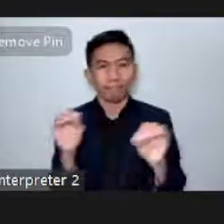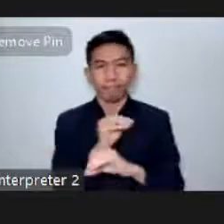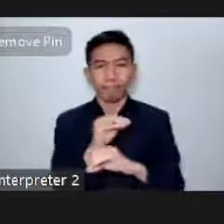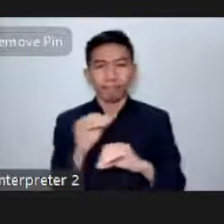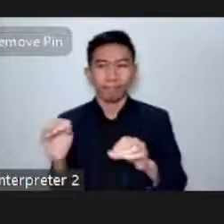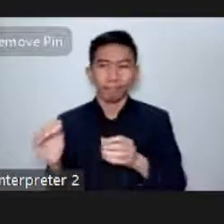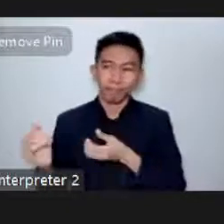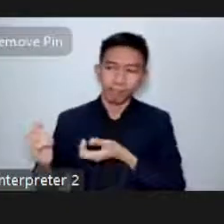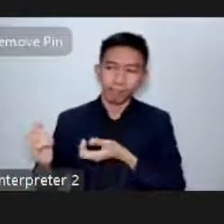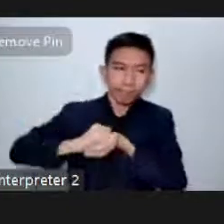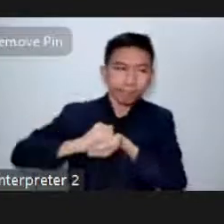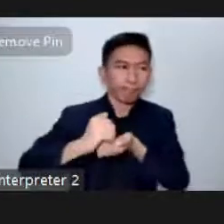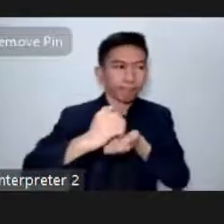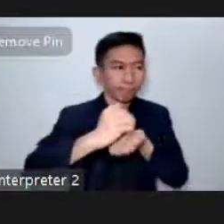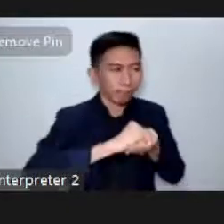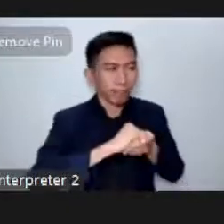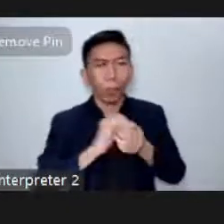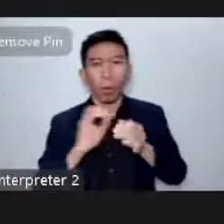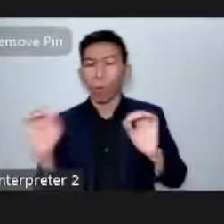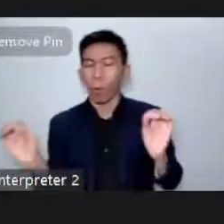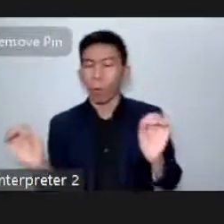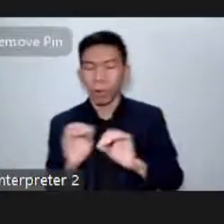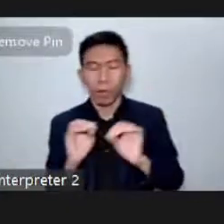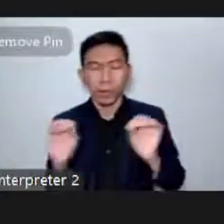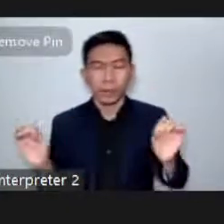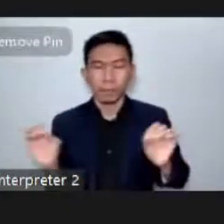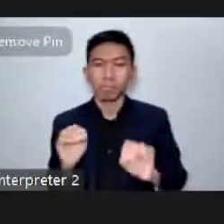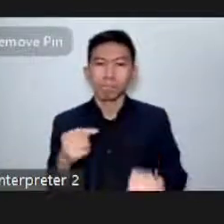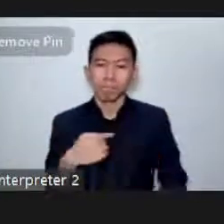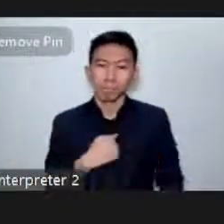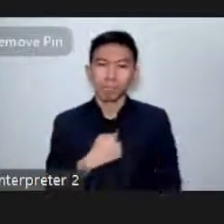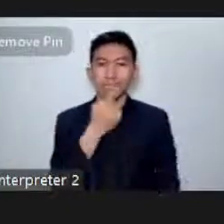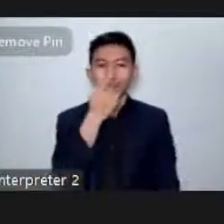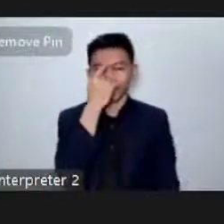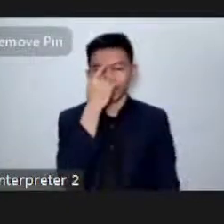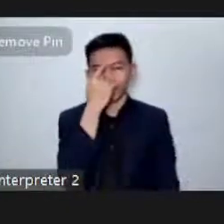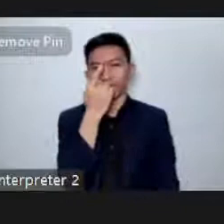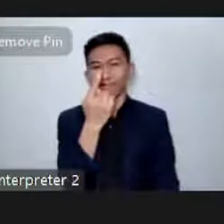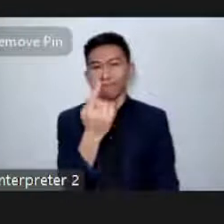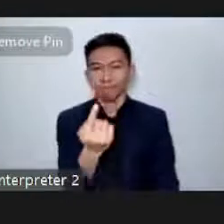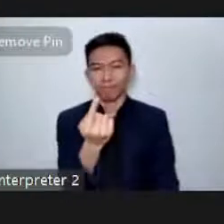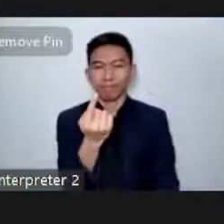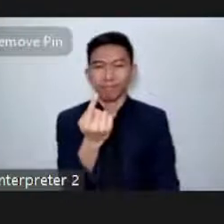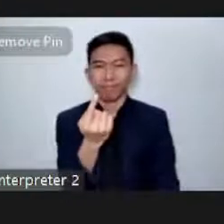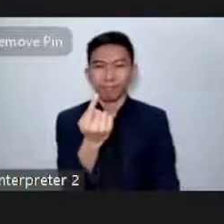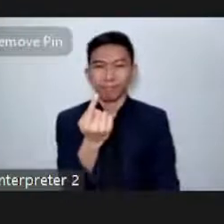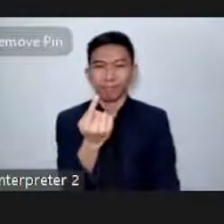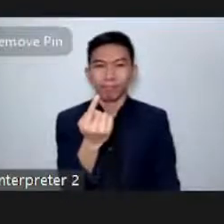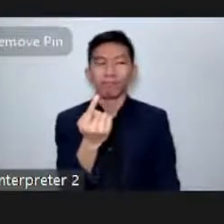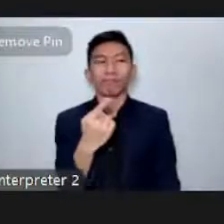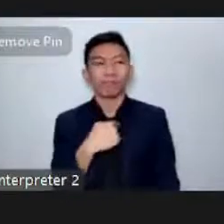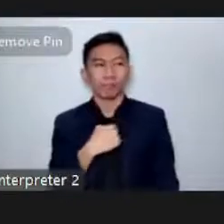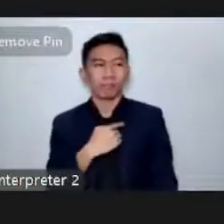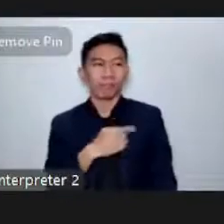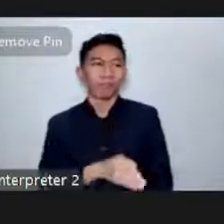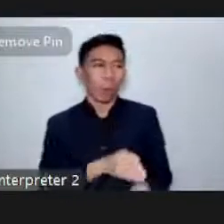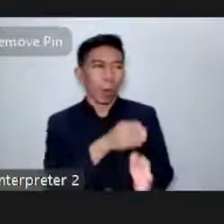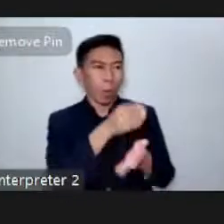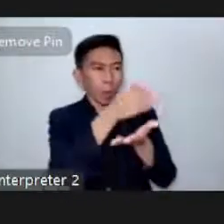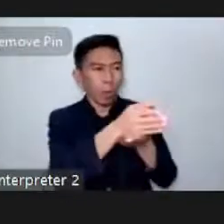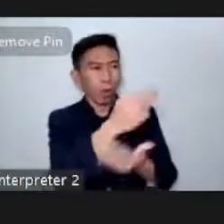karamay at kagapay po sa buhay. Madalas po ako mag-isa, pumunta sa